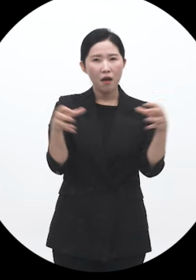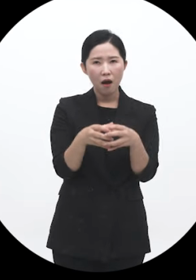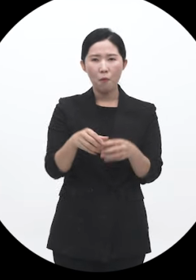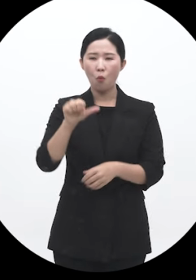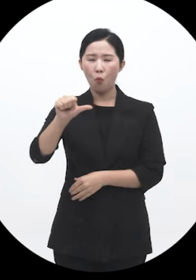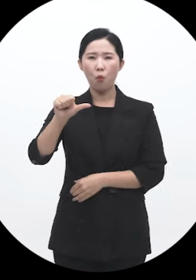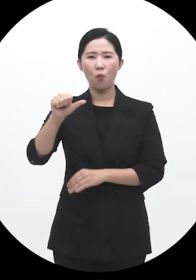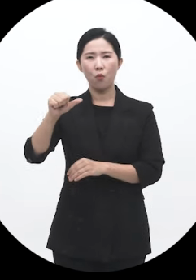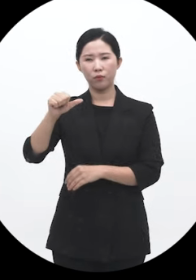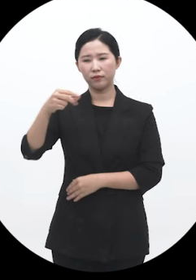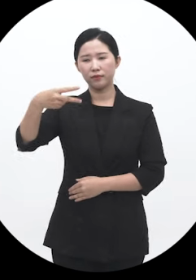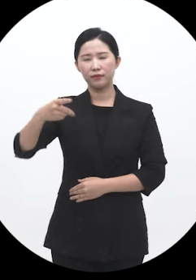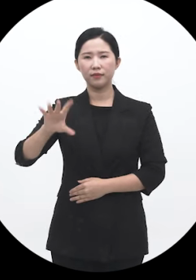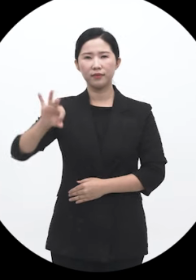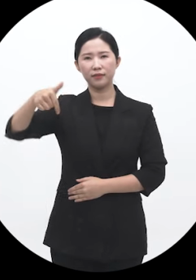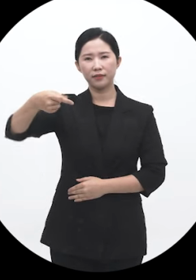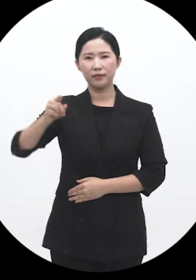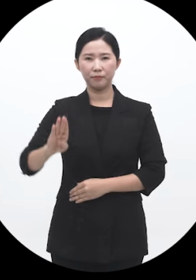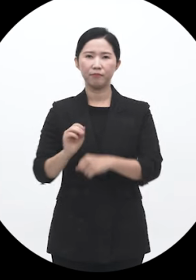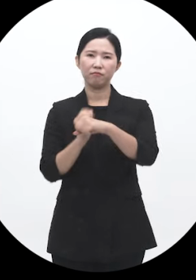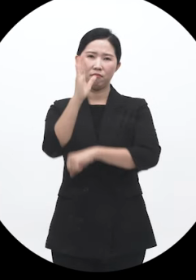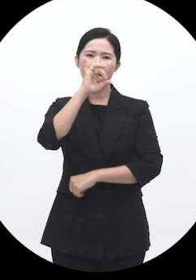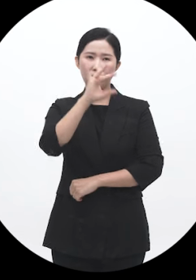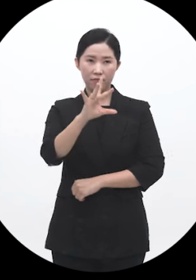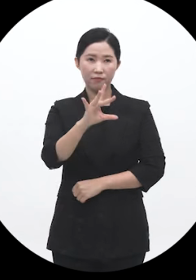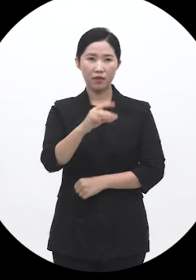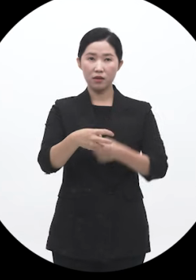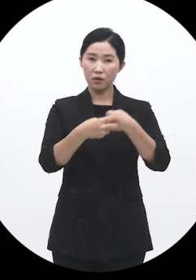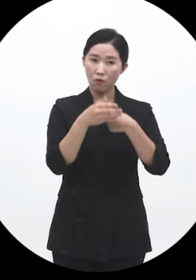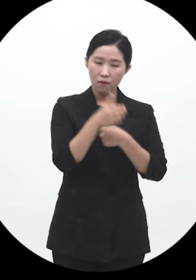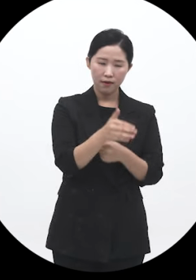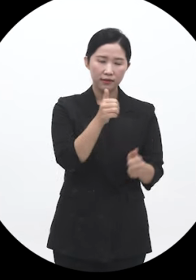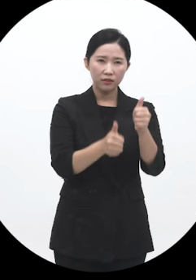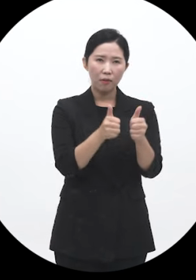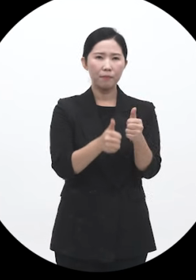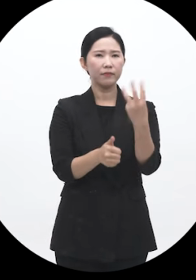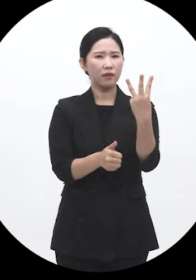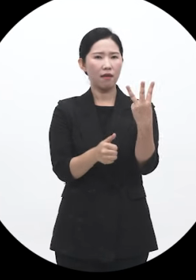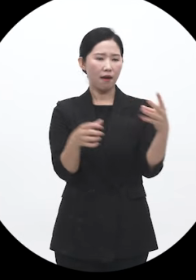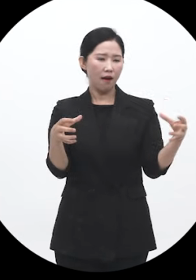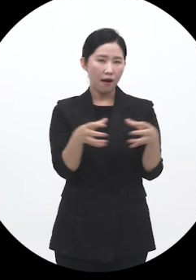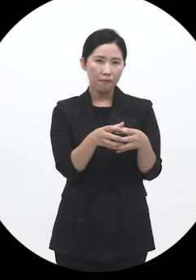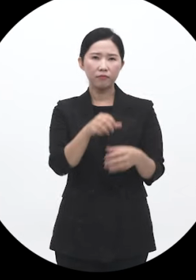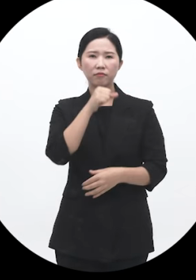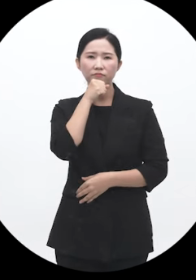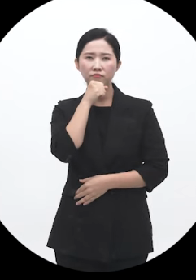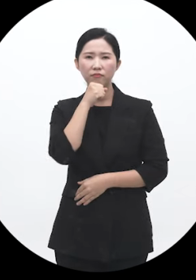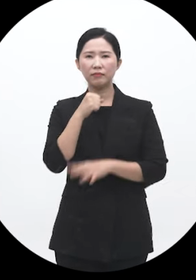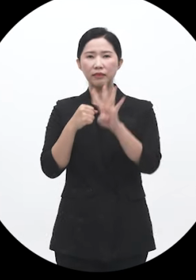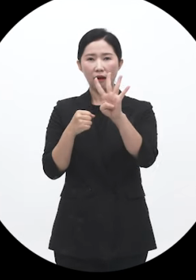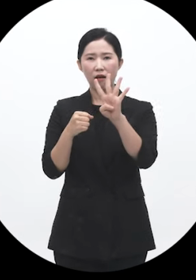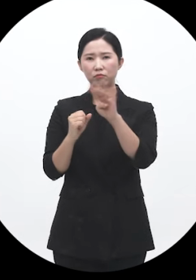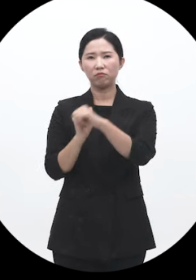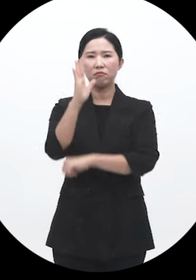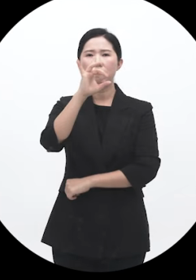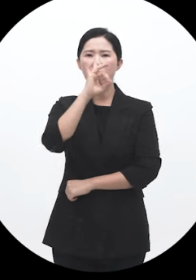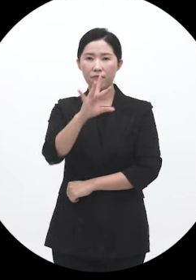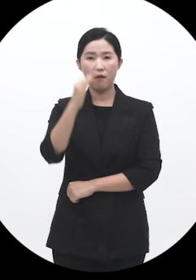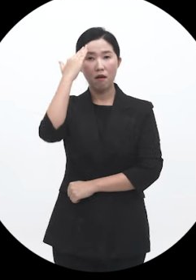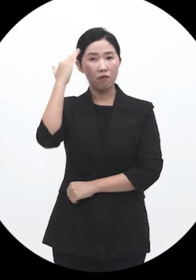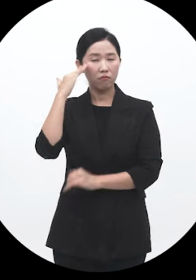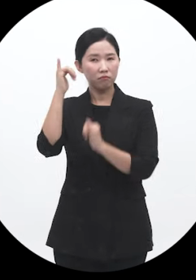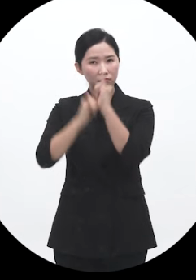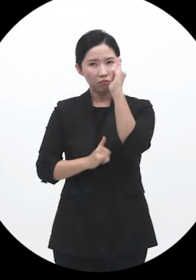이내, 의예과는 세계 영역 등급합 4 이내 및 한국사 4등급 이내의 수능